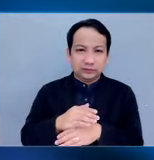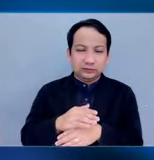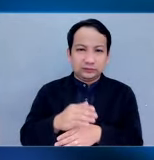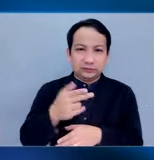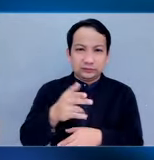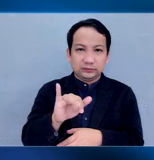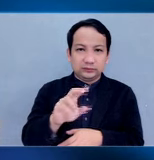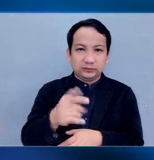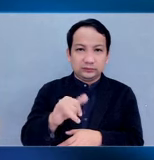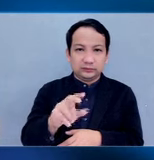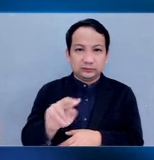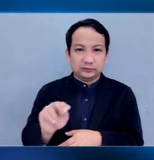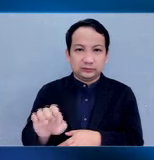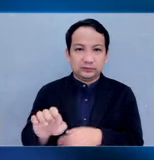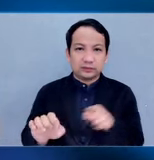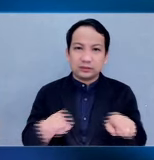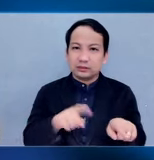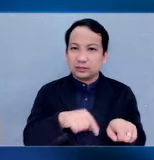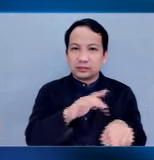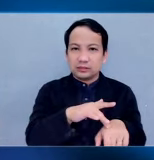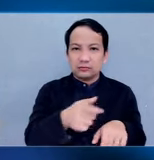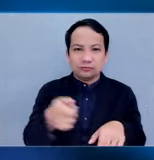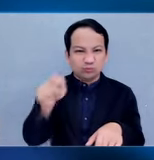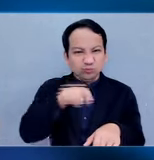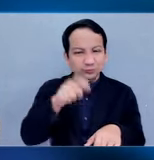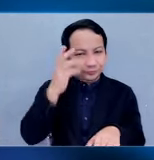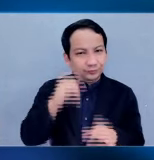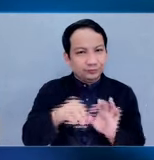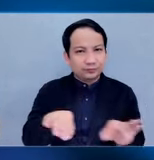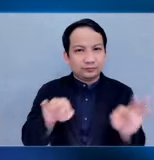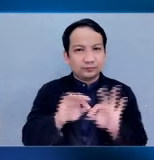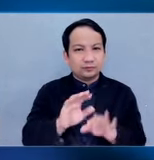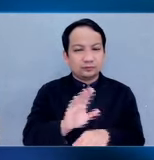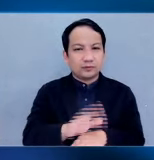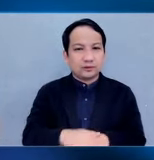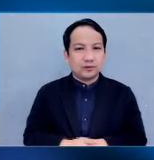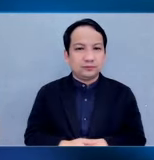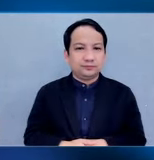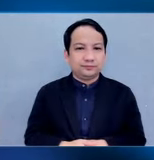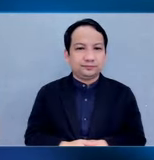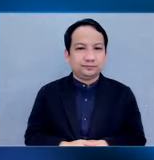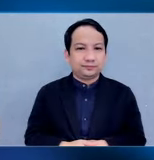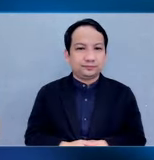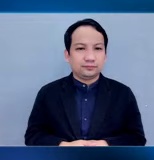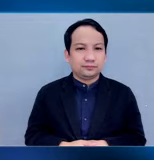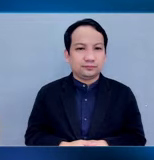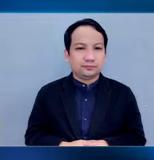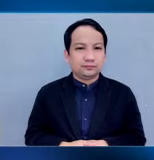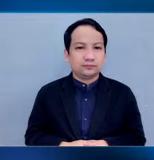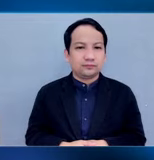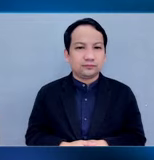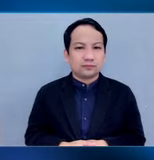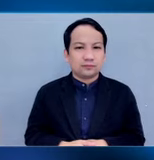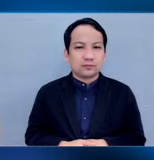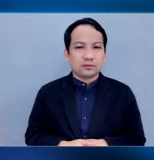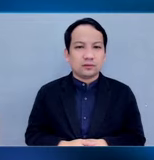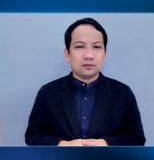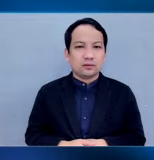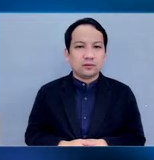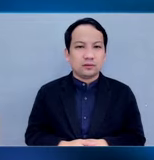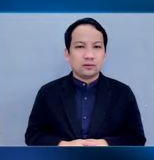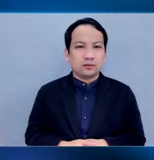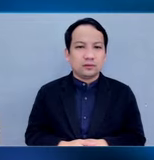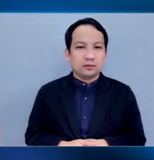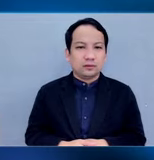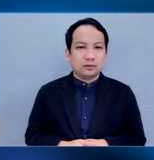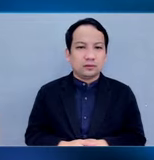nilang nababasa sila o pinapaliguan. Takot ba talaga sila sa... Actually, ano po yun? Diba? Talagang dapat paliguan sila. Kasi okay. Aspet, kasi tatabi